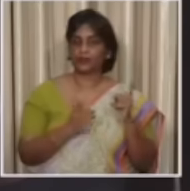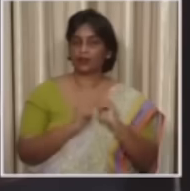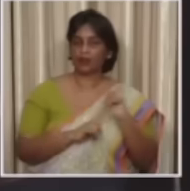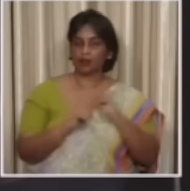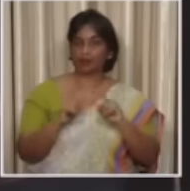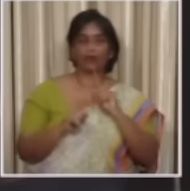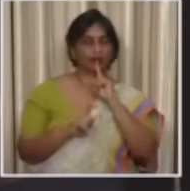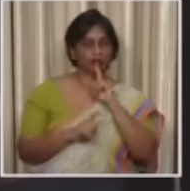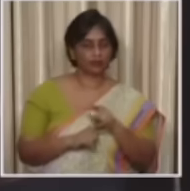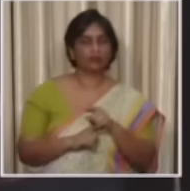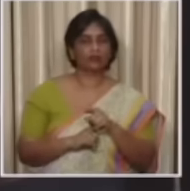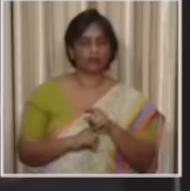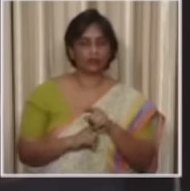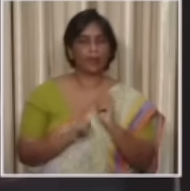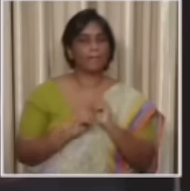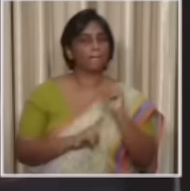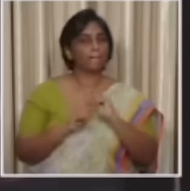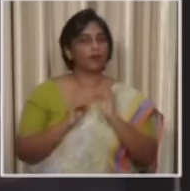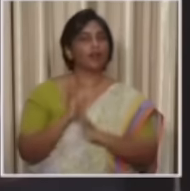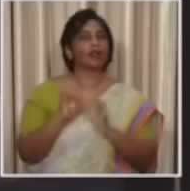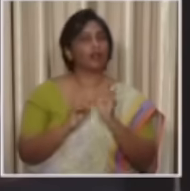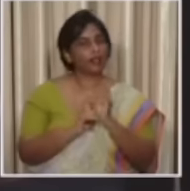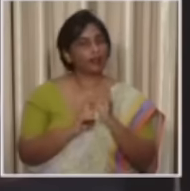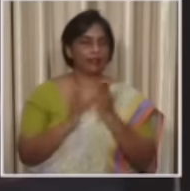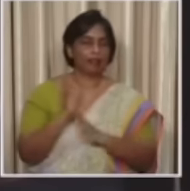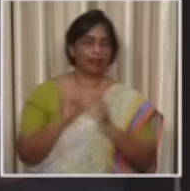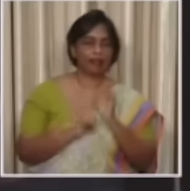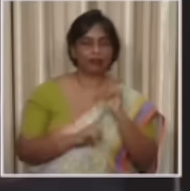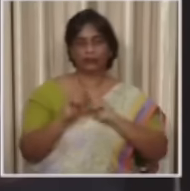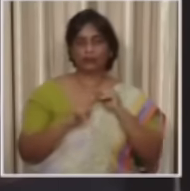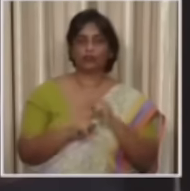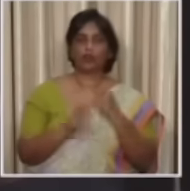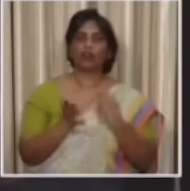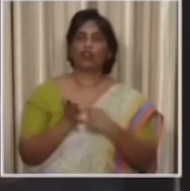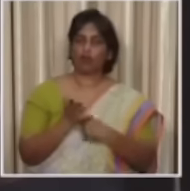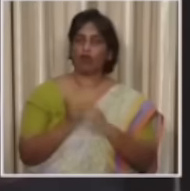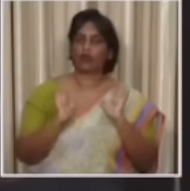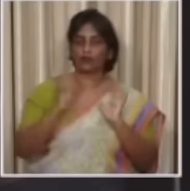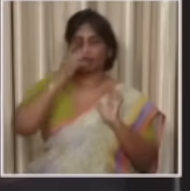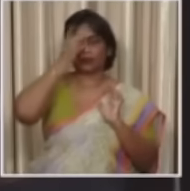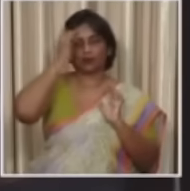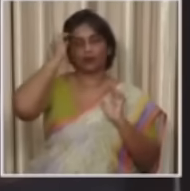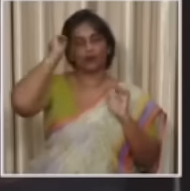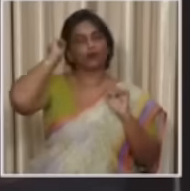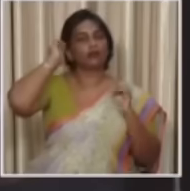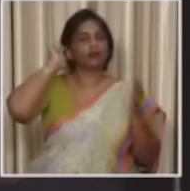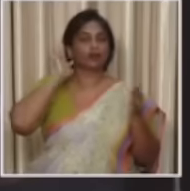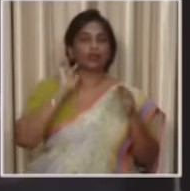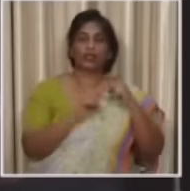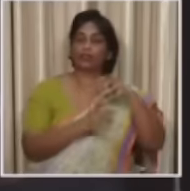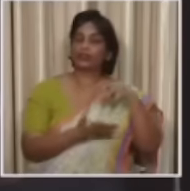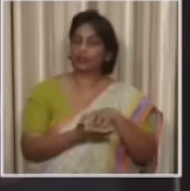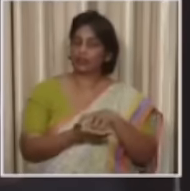කතා කරන්නේ පාර්ලිමේන්තු මන්ත්‍රී නැත්නම් ඇමති රෝහිත අබේගුණවත් දැන් ඉන්නවා අපේ